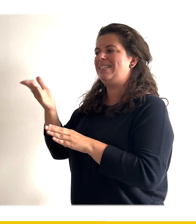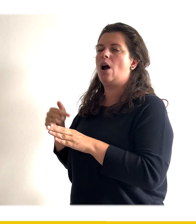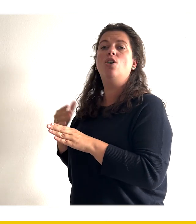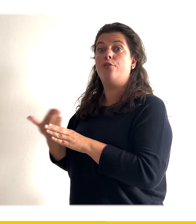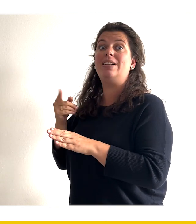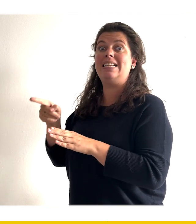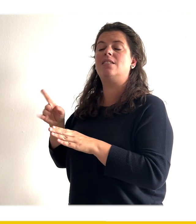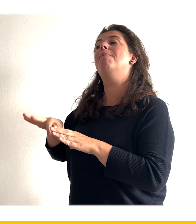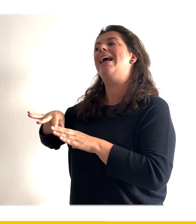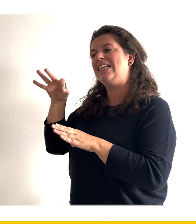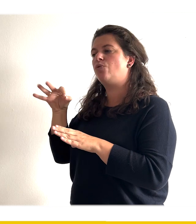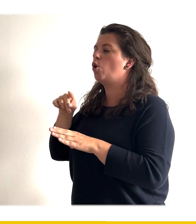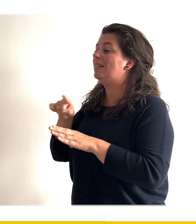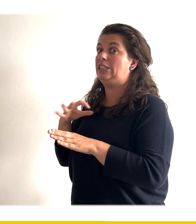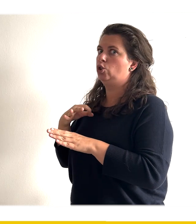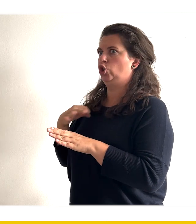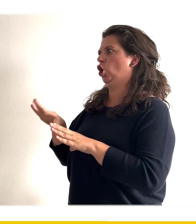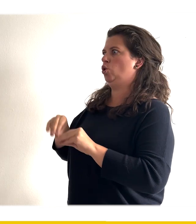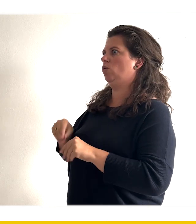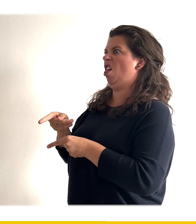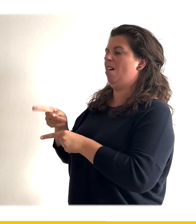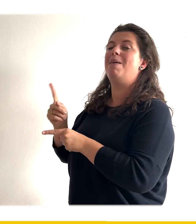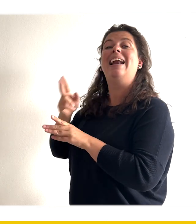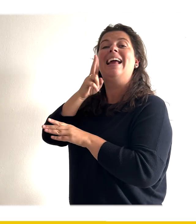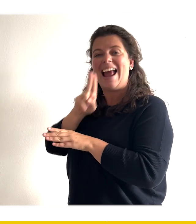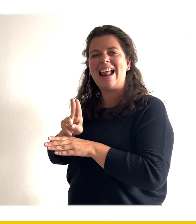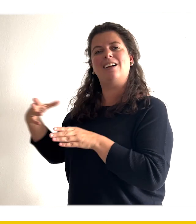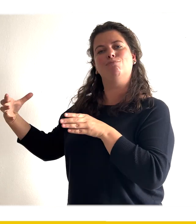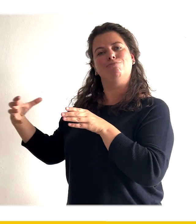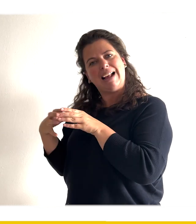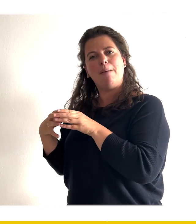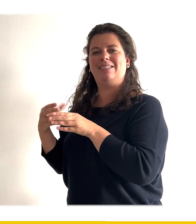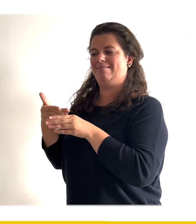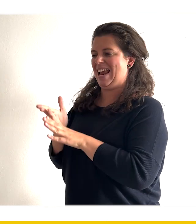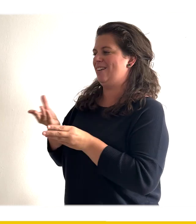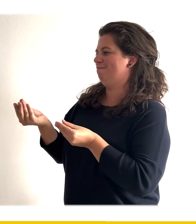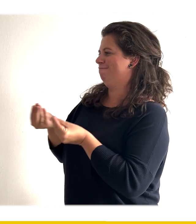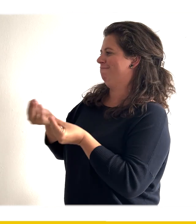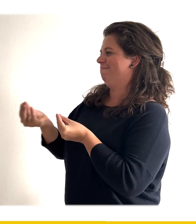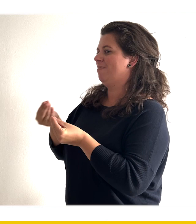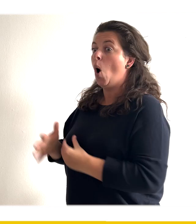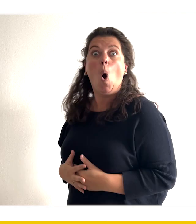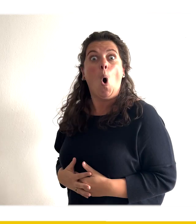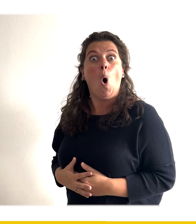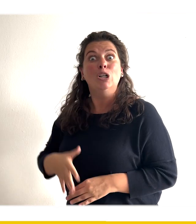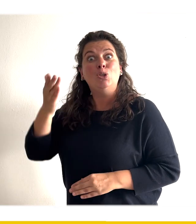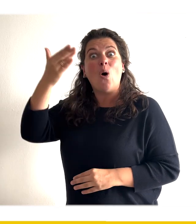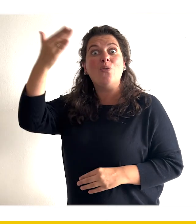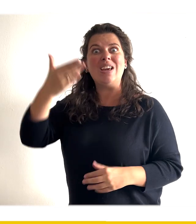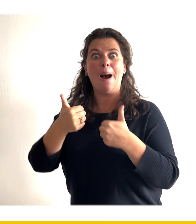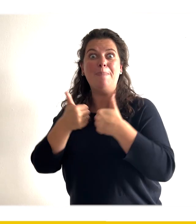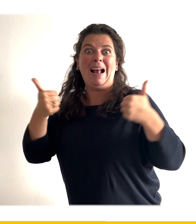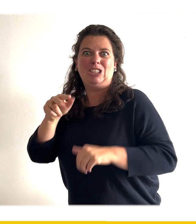kies ik er wel voor om het niet terug te doen, maar gewoon eerlijk samen te delen. Wow, Sophie, je bent echt de beste